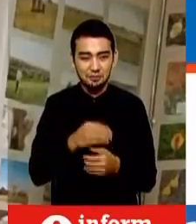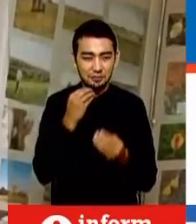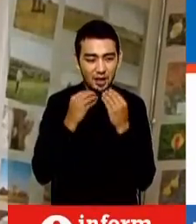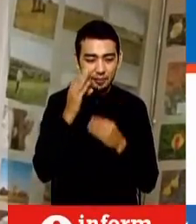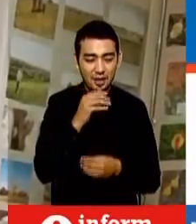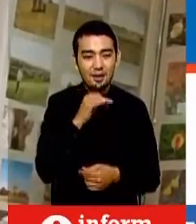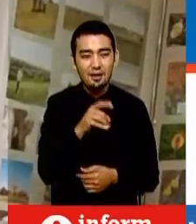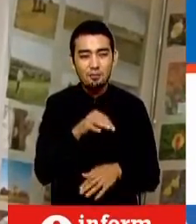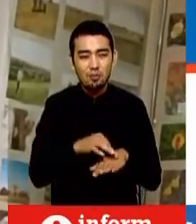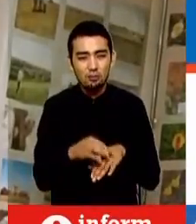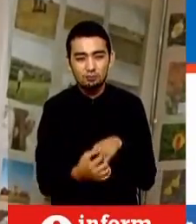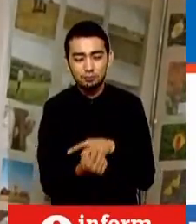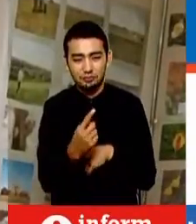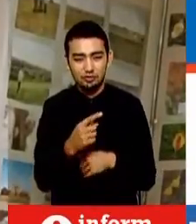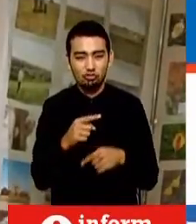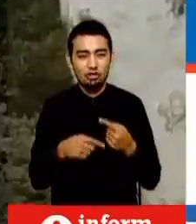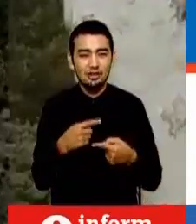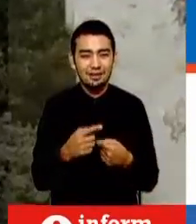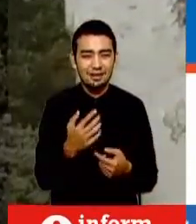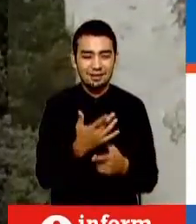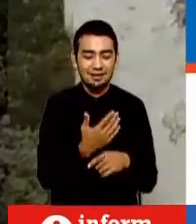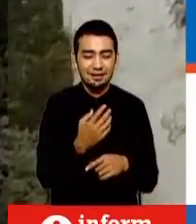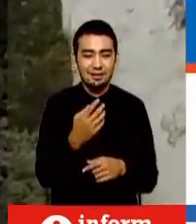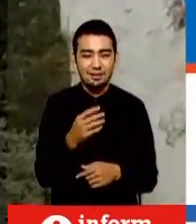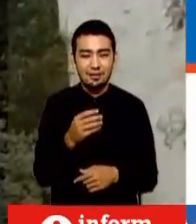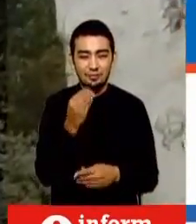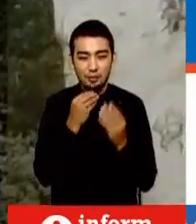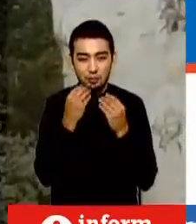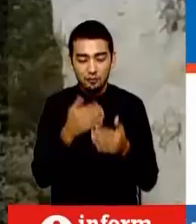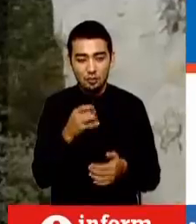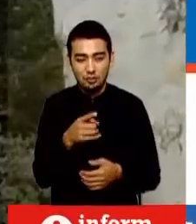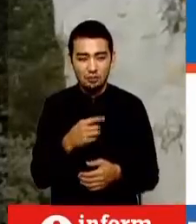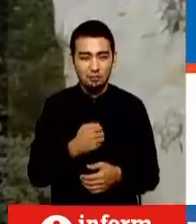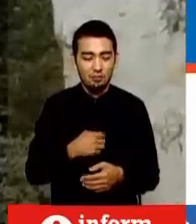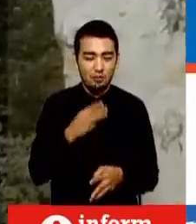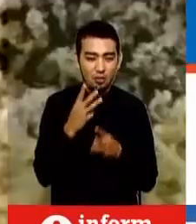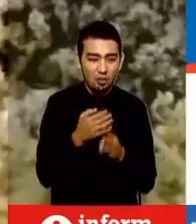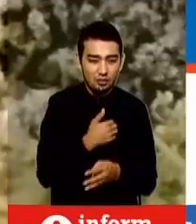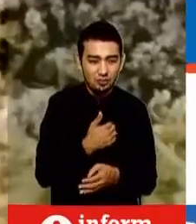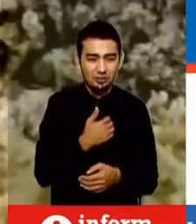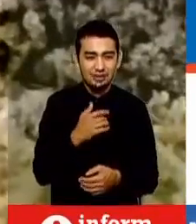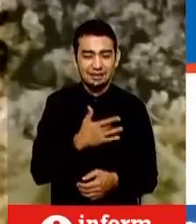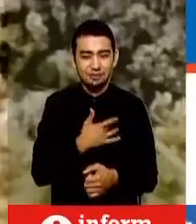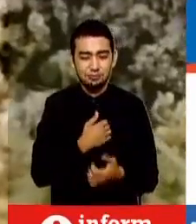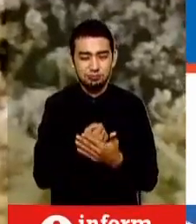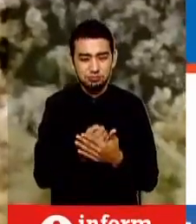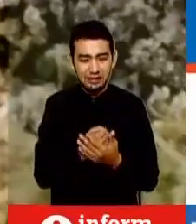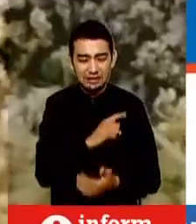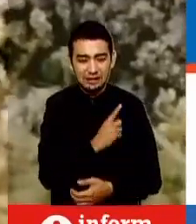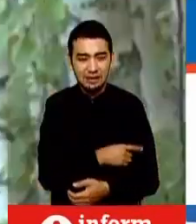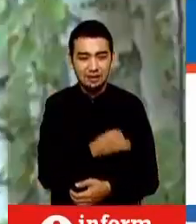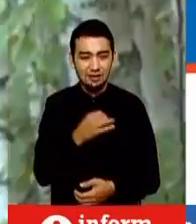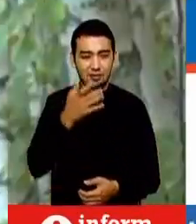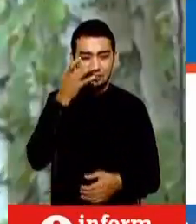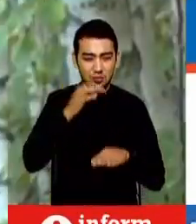отравления симптомы могут проявиться через несколько часов после употребления. А это тошнота, рвота, учащенное сердцебиение. Важно